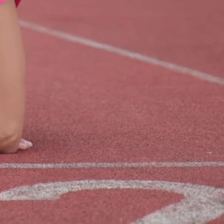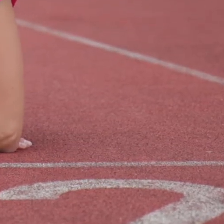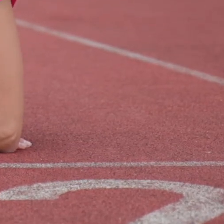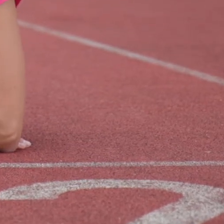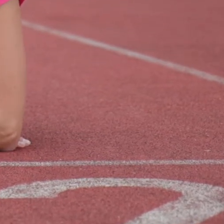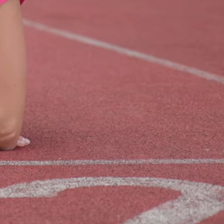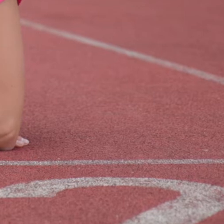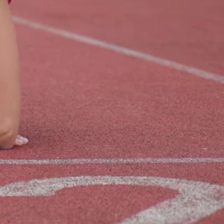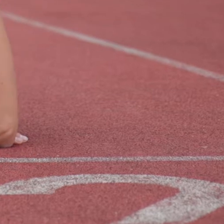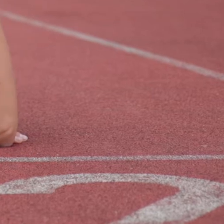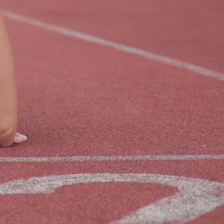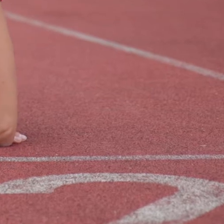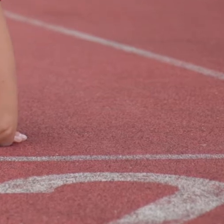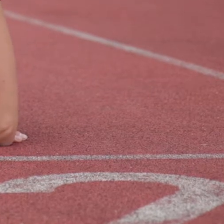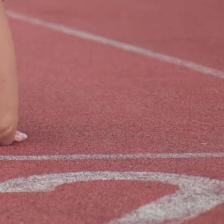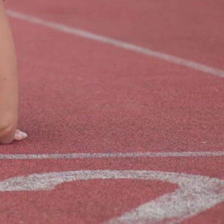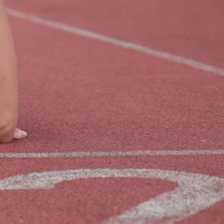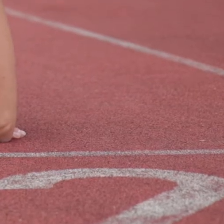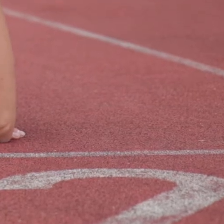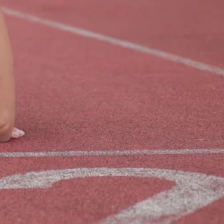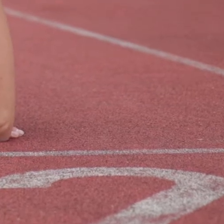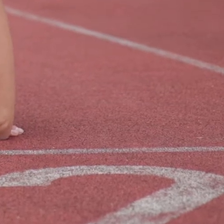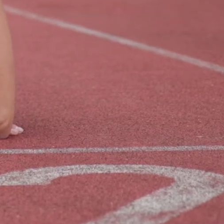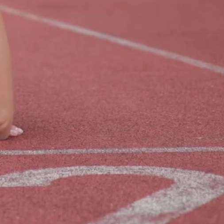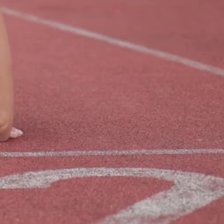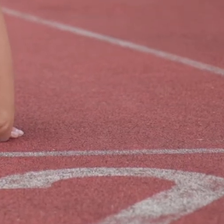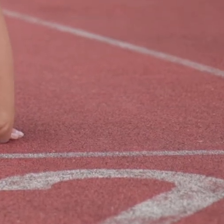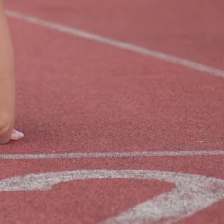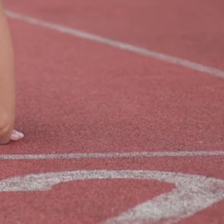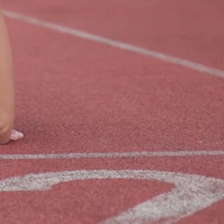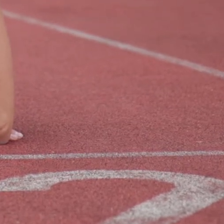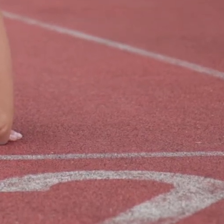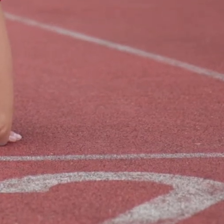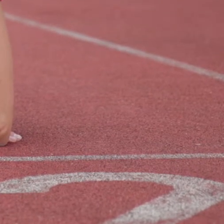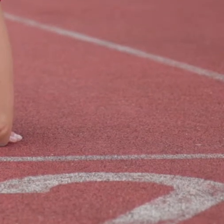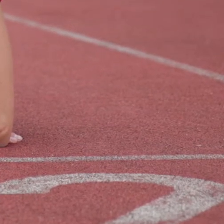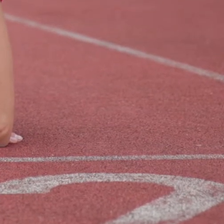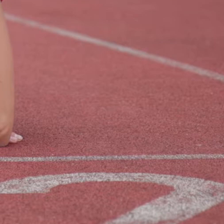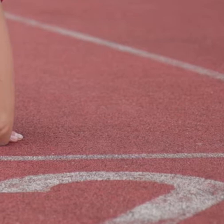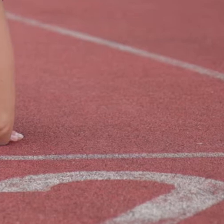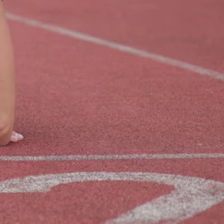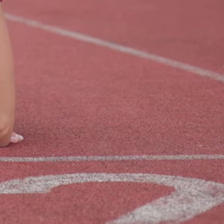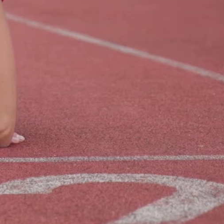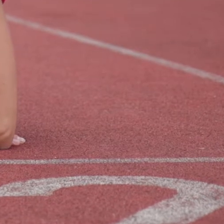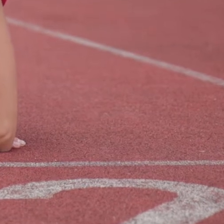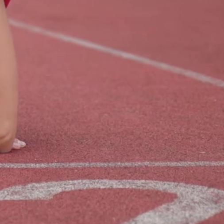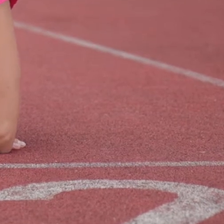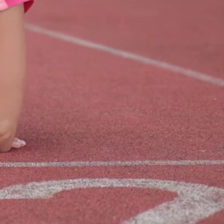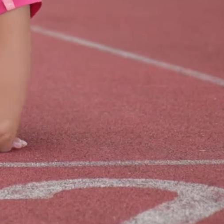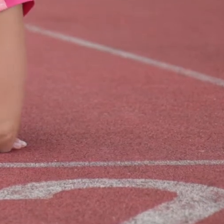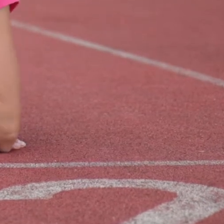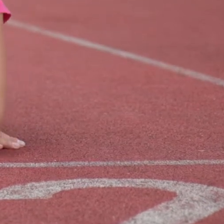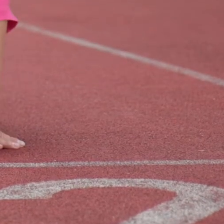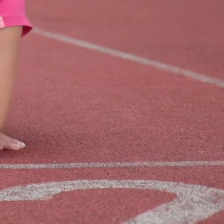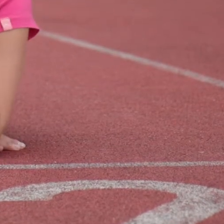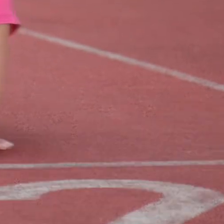rekordy Guinnessa. Bo kto z nas może pochwalić się przebiegnięciem 100 maratonów w 100 krajach? No kto? Wojtek Machnik może. Zapraszam